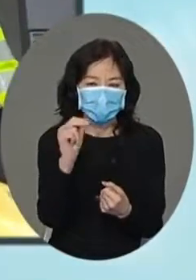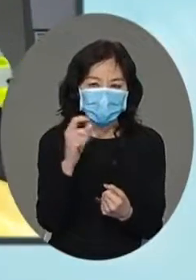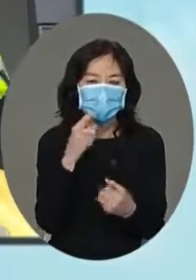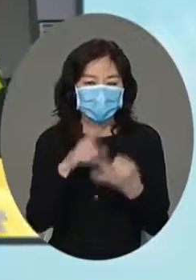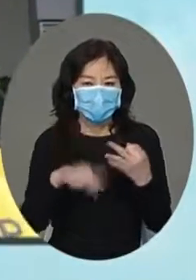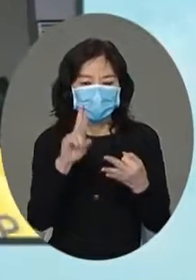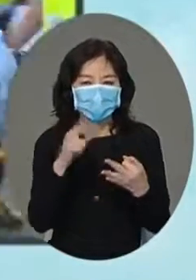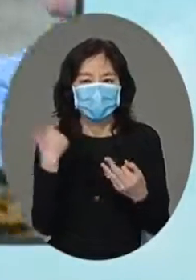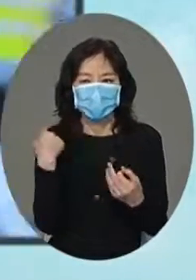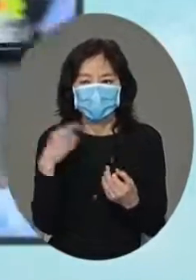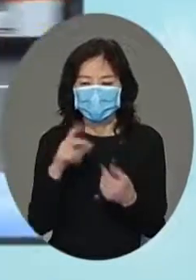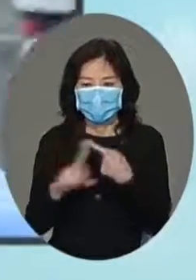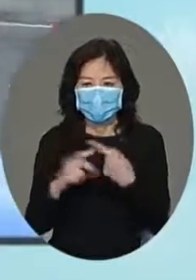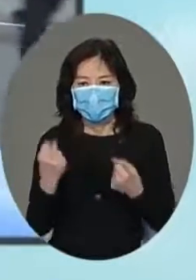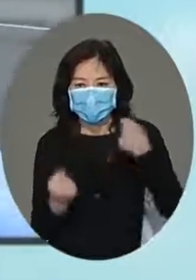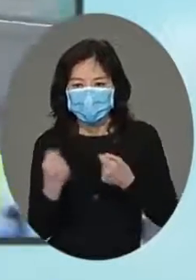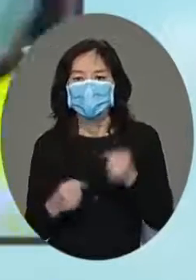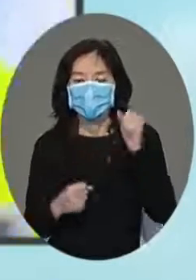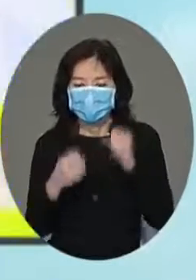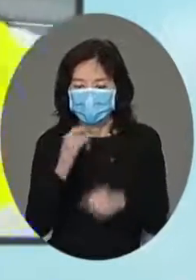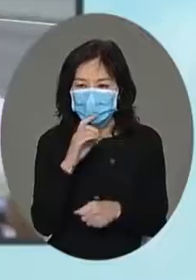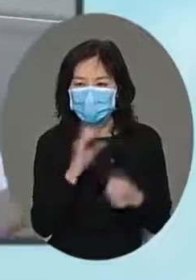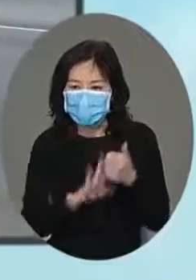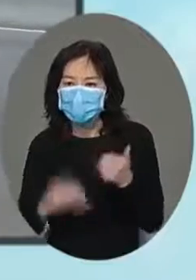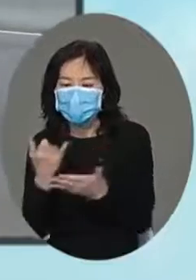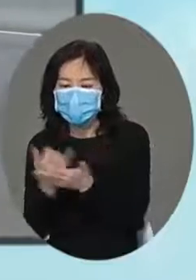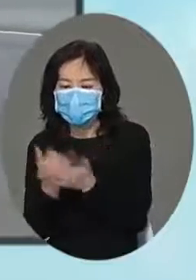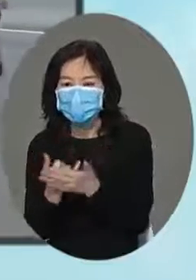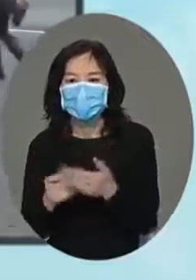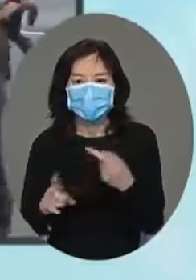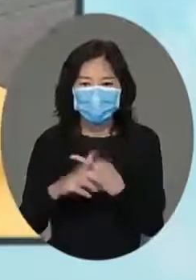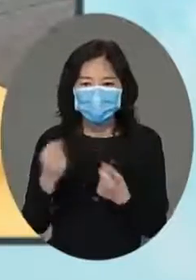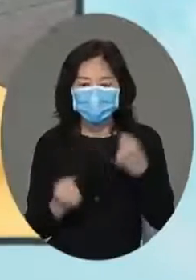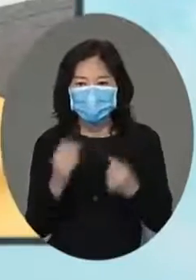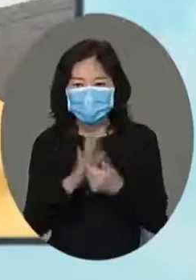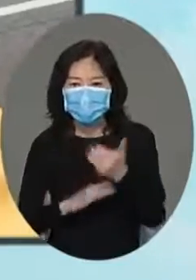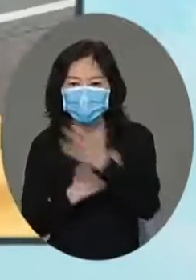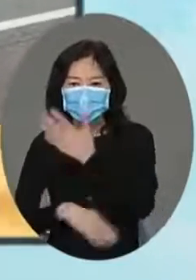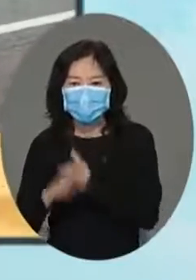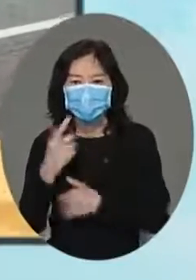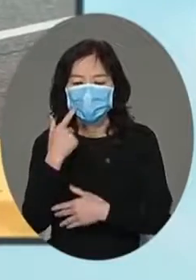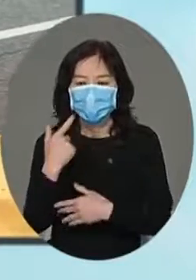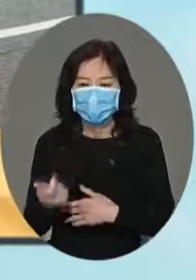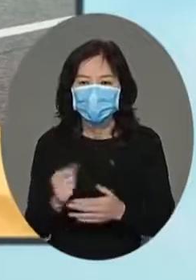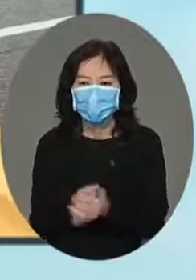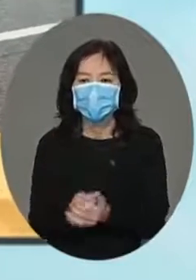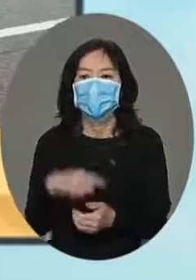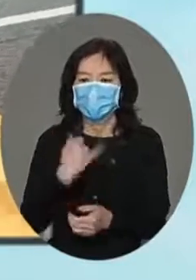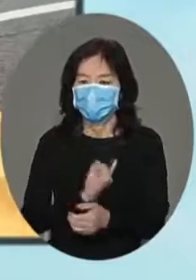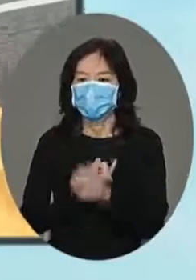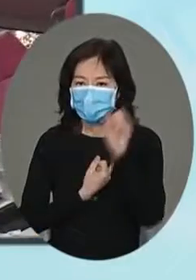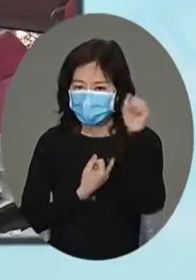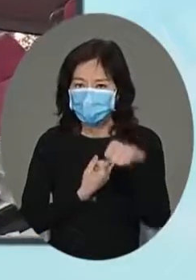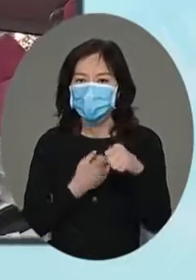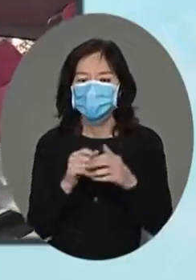志光早前承认危险驾驶引致他人死亡和危险驾驶引致他人身体受严重伤害